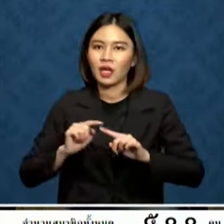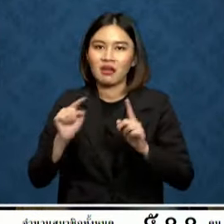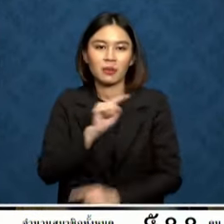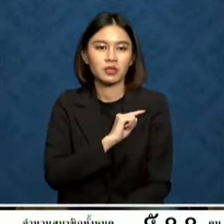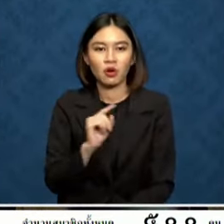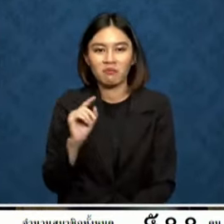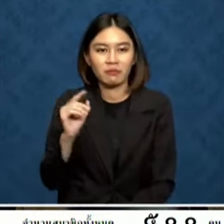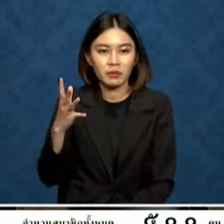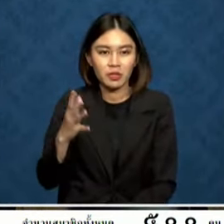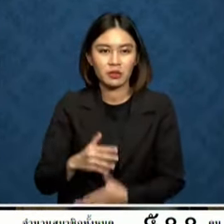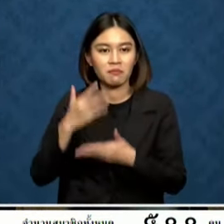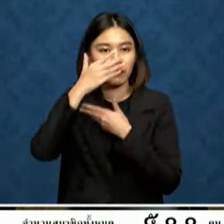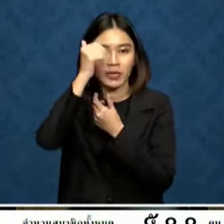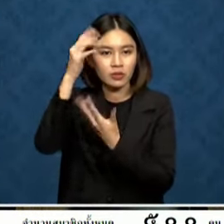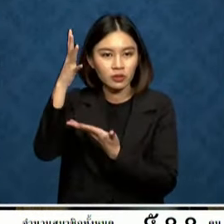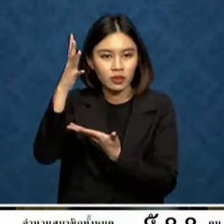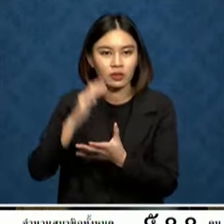ครับ